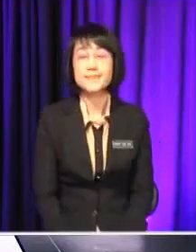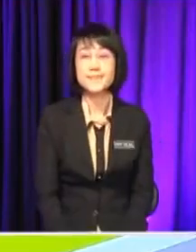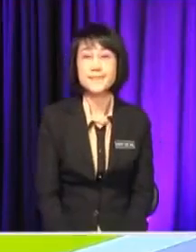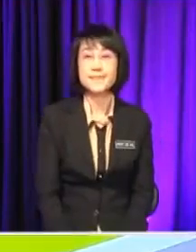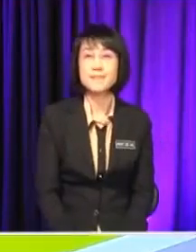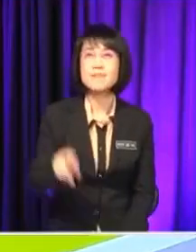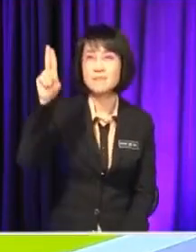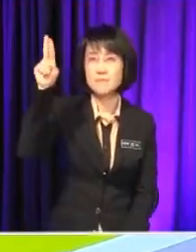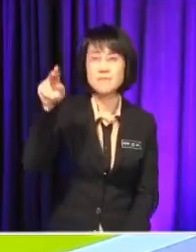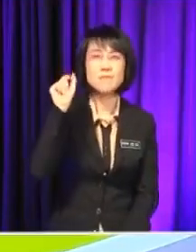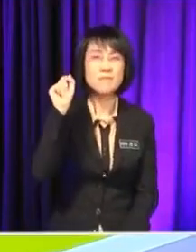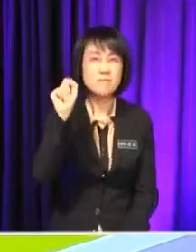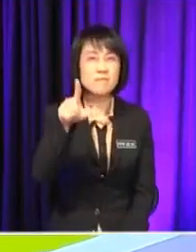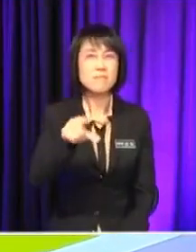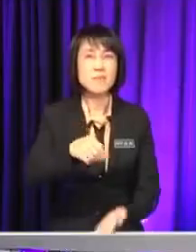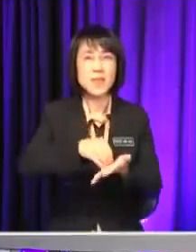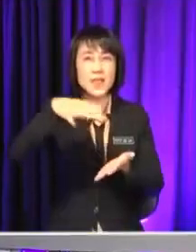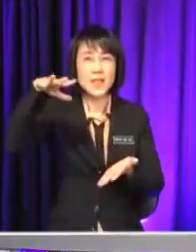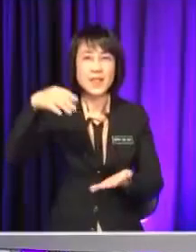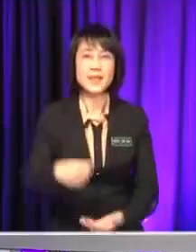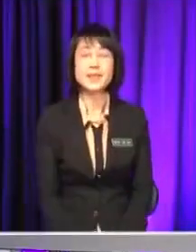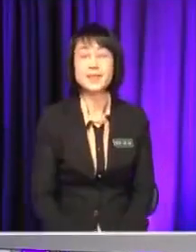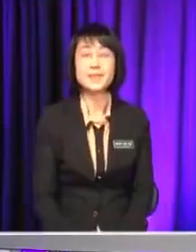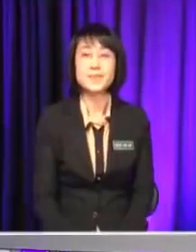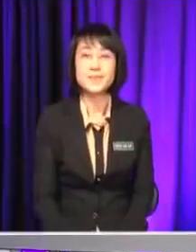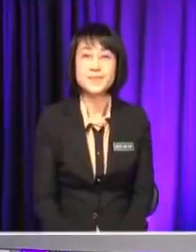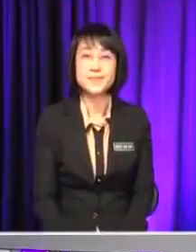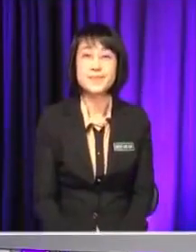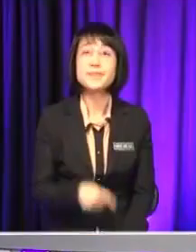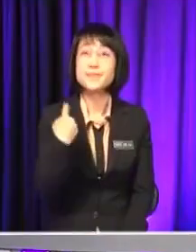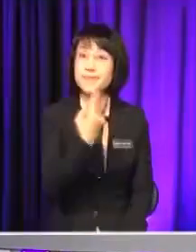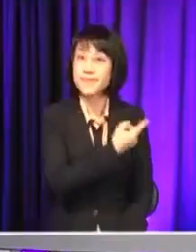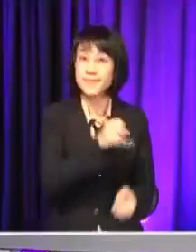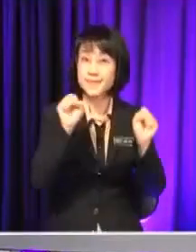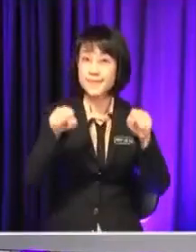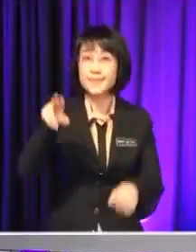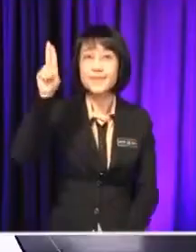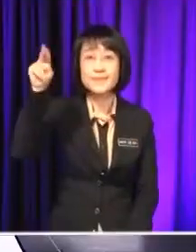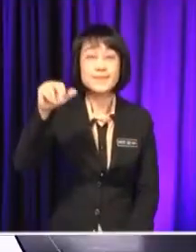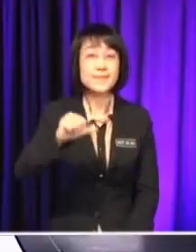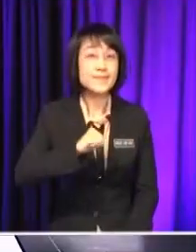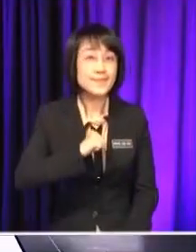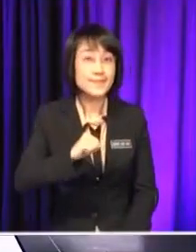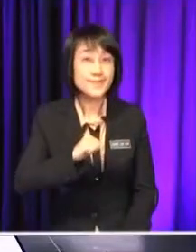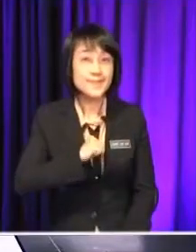mahal juga mode mahal kita boleh pasang sendiri